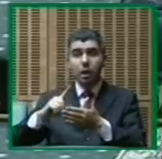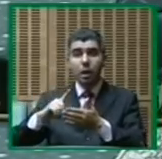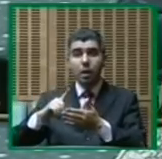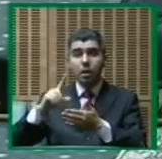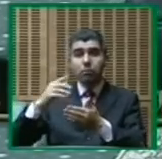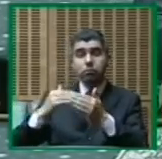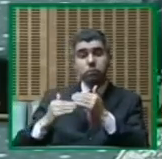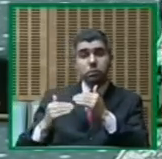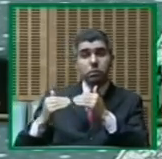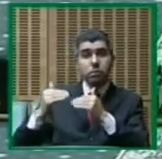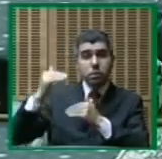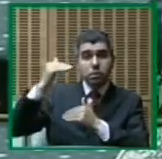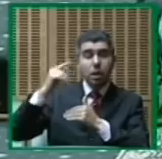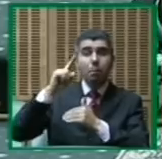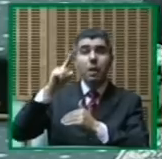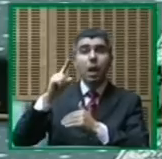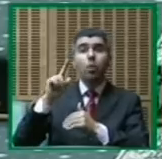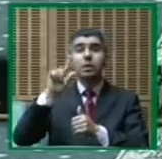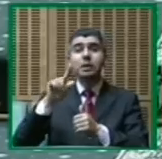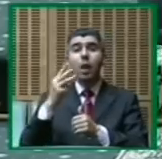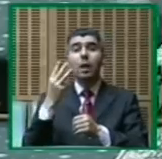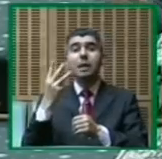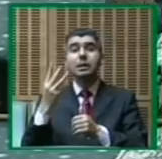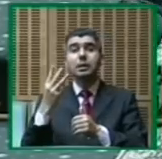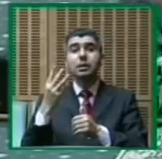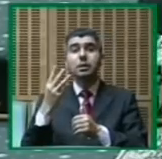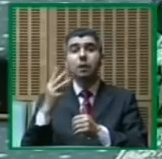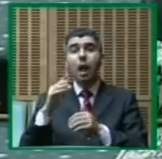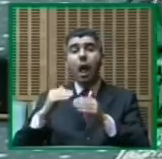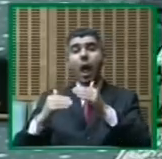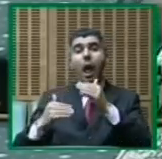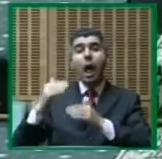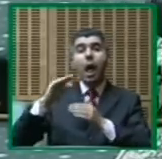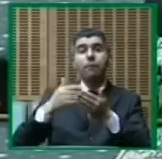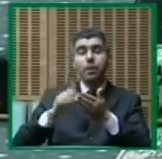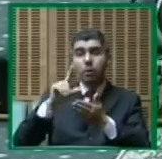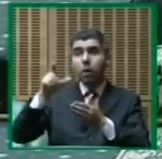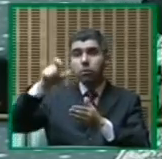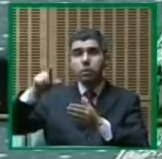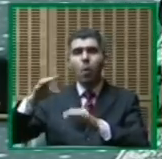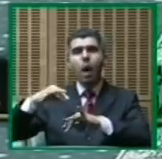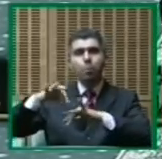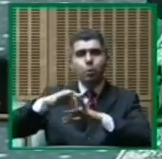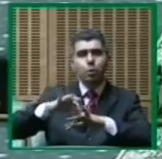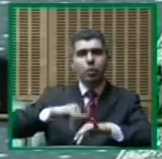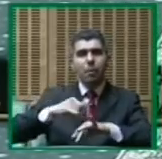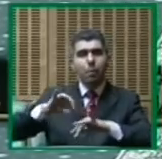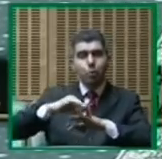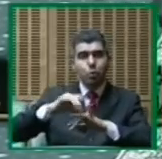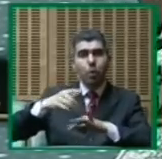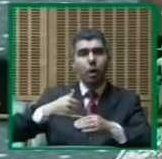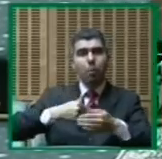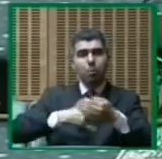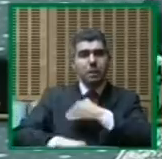امام 136,000 اسره، لان كاين ناس واحد الولد كيتزوج ولا شي حاجه ولا المراه الى اخره، واحد العدد ولا الراجل